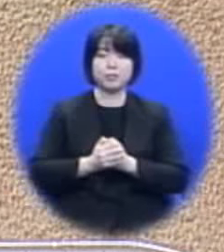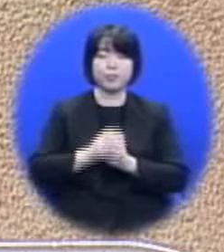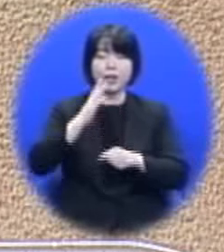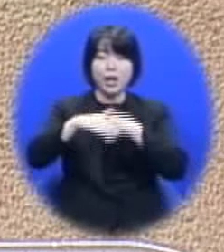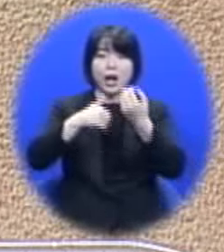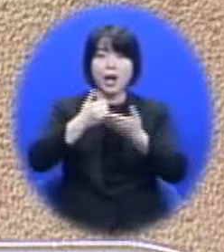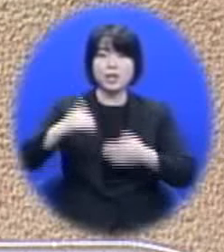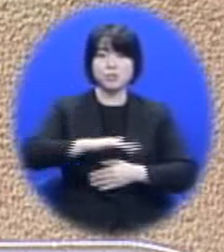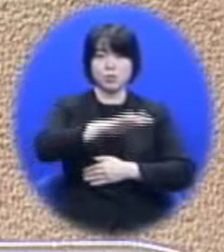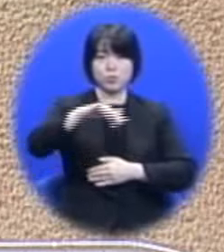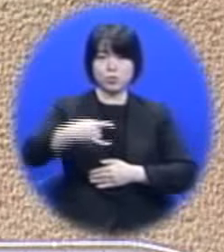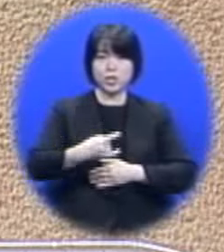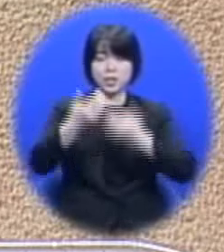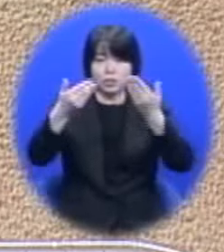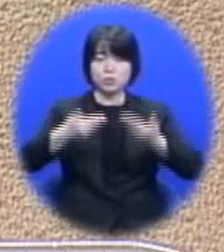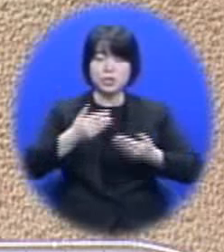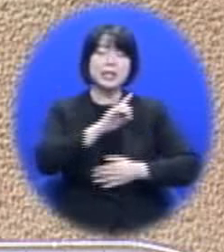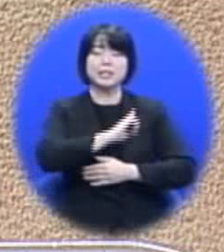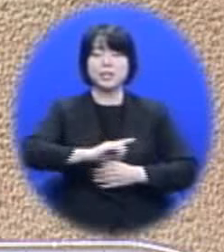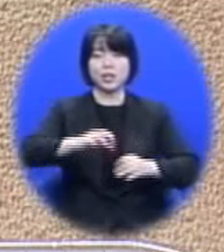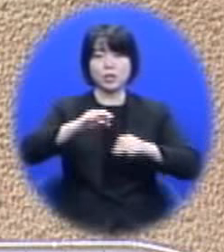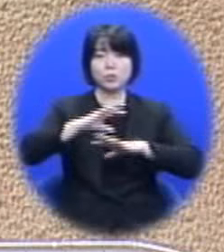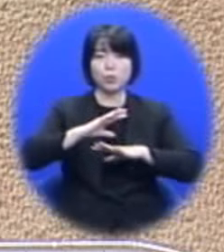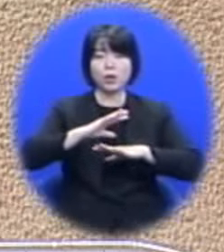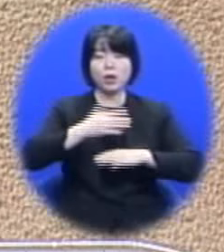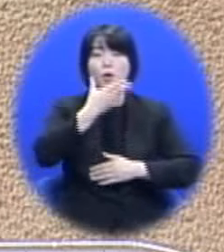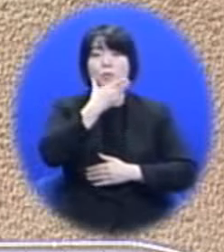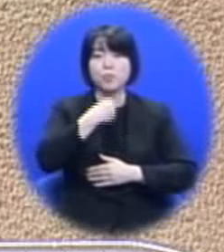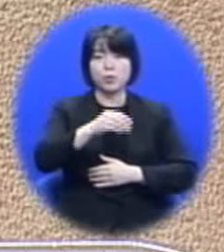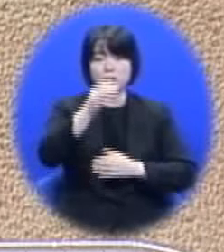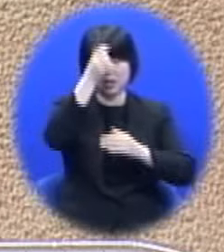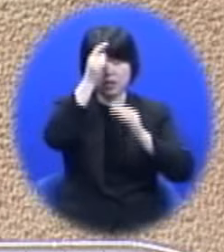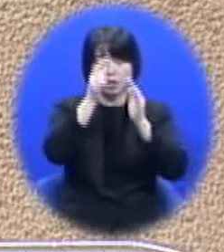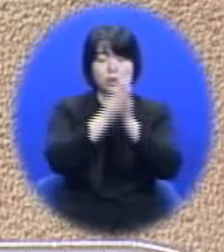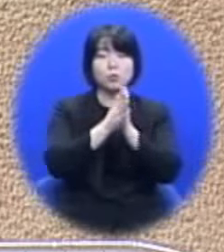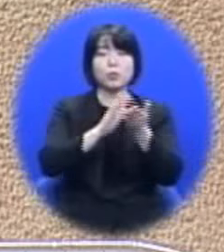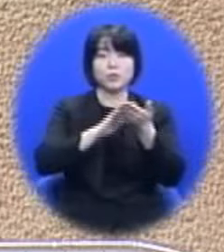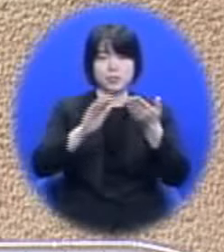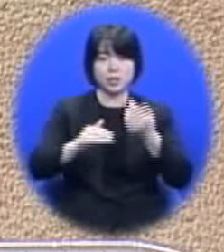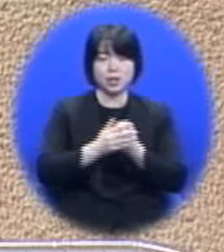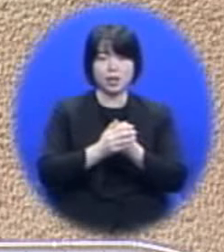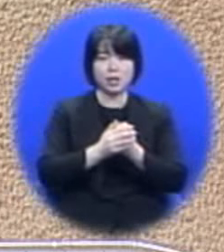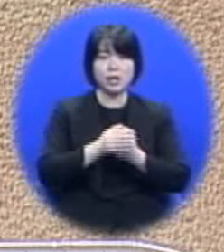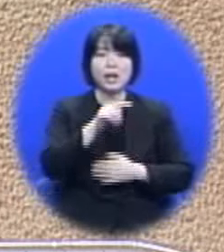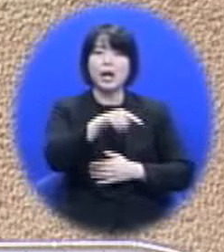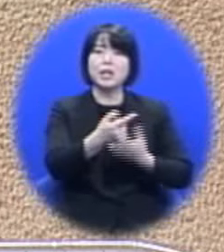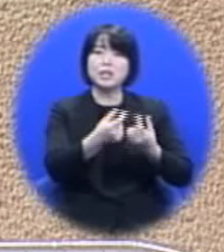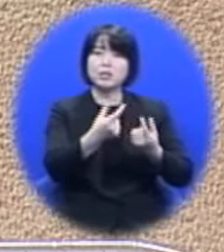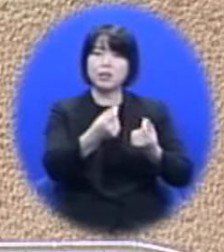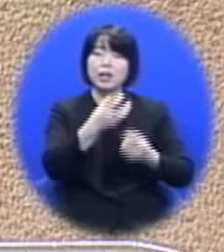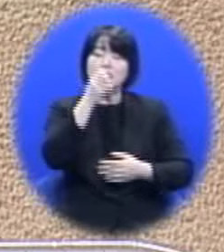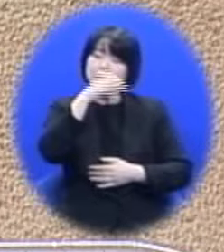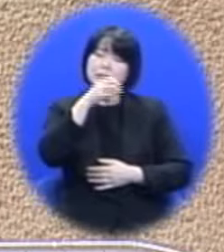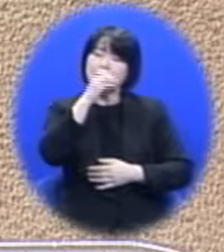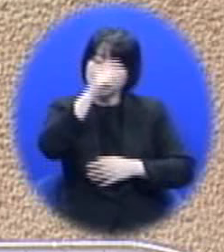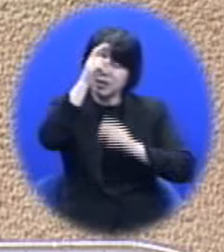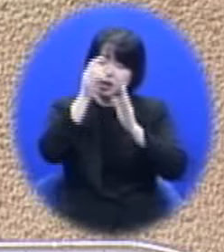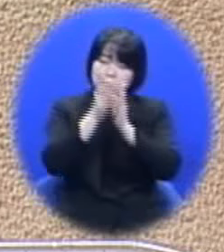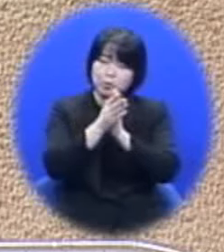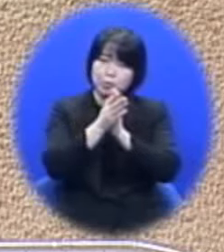하나님이 우리에게 주신 가장 놀라운 복이 기도인데 이렇게 기도하다가 그냥 마실 겁니까?